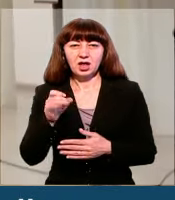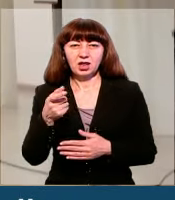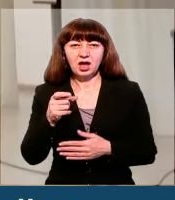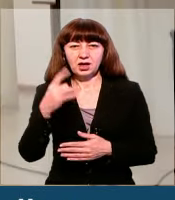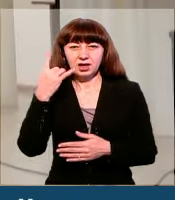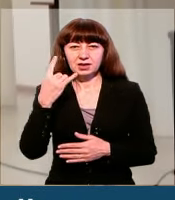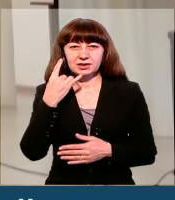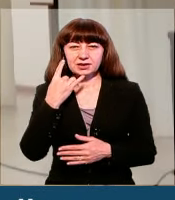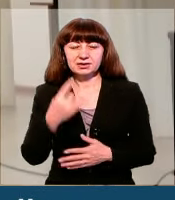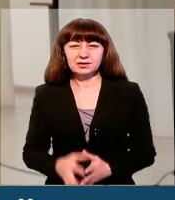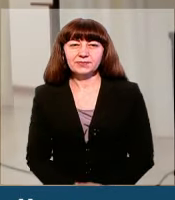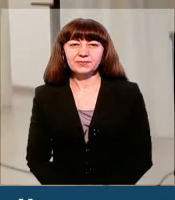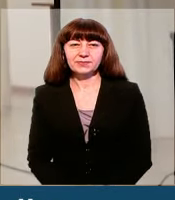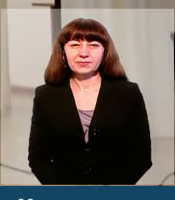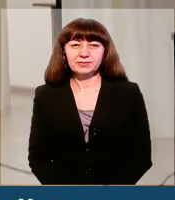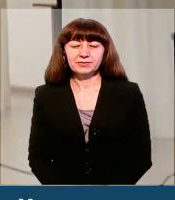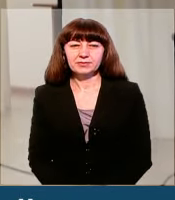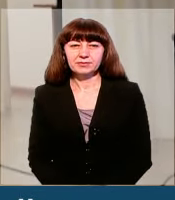Казахстан.